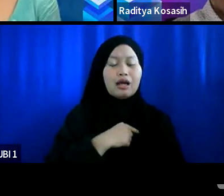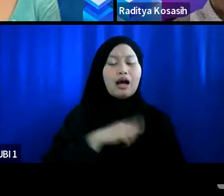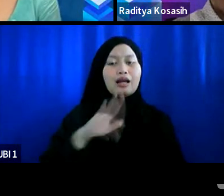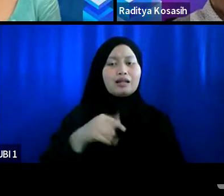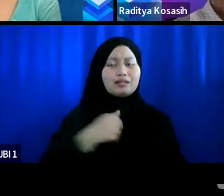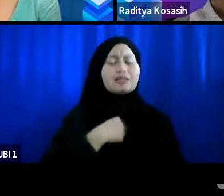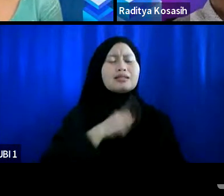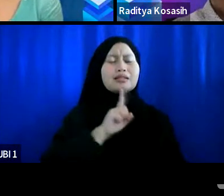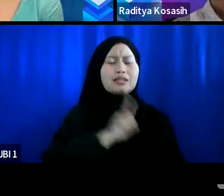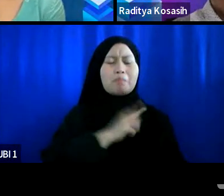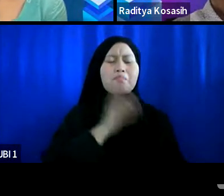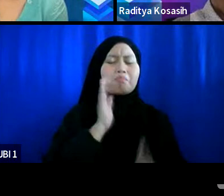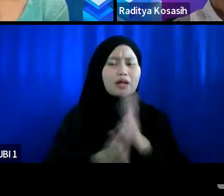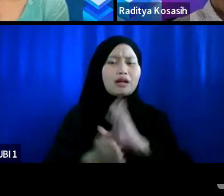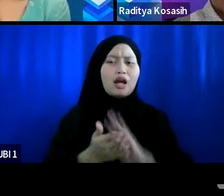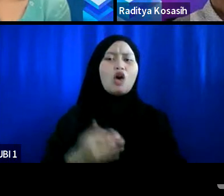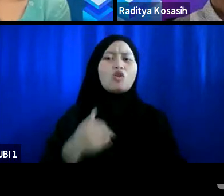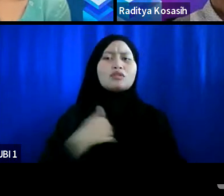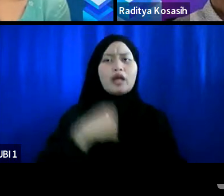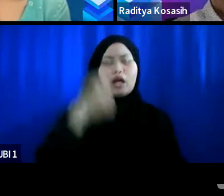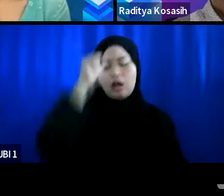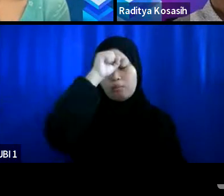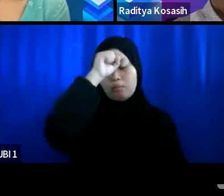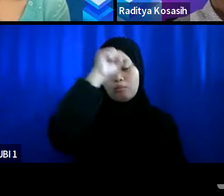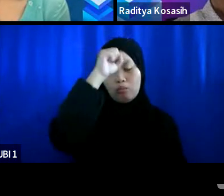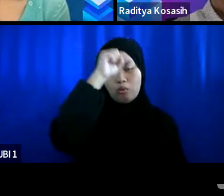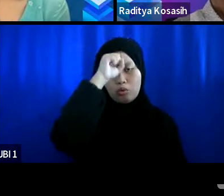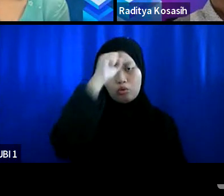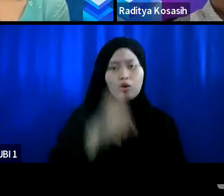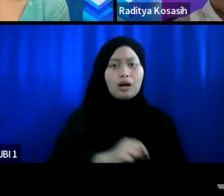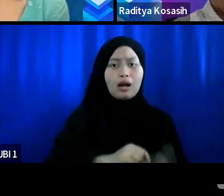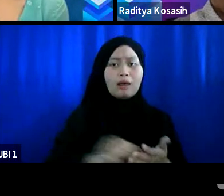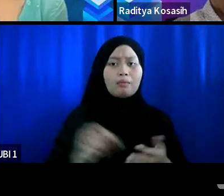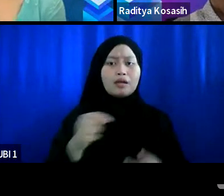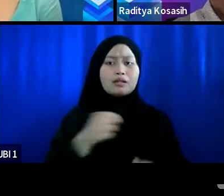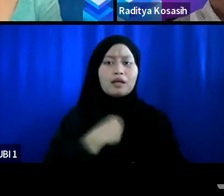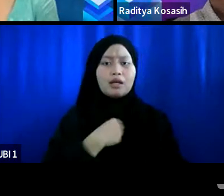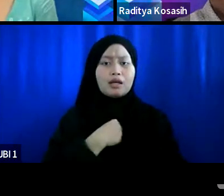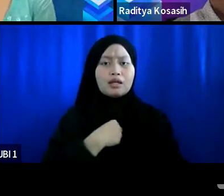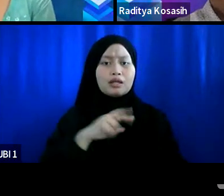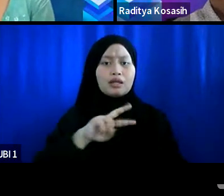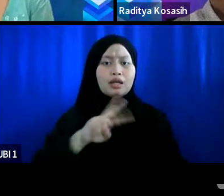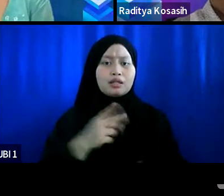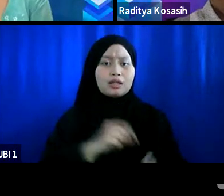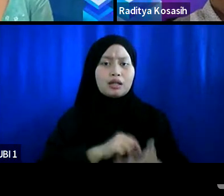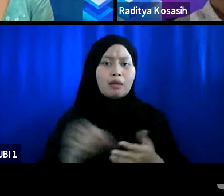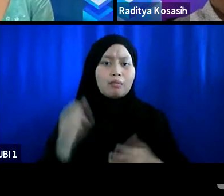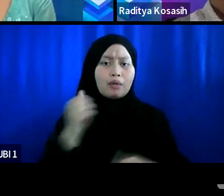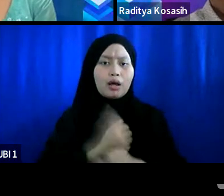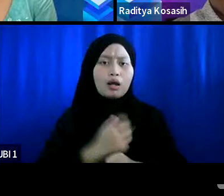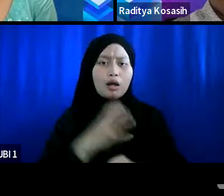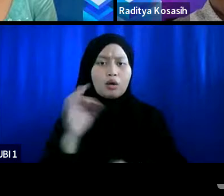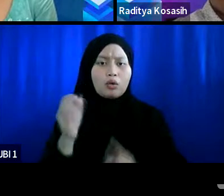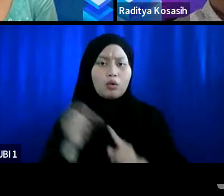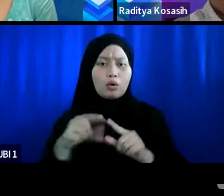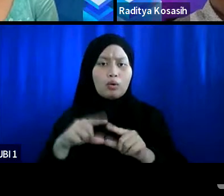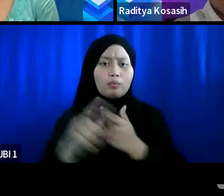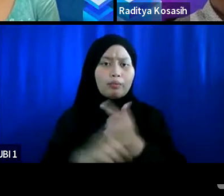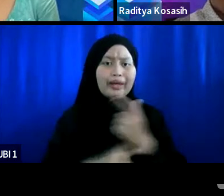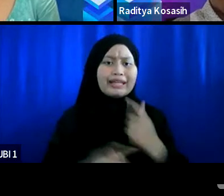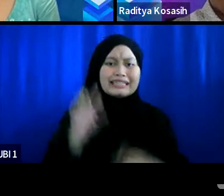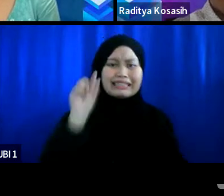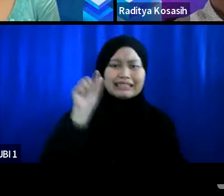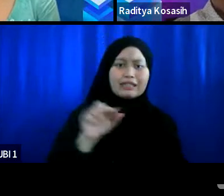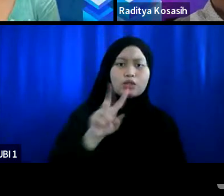ya uang mau itu diganti nama-nama grup Pangarep semoga begitu juara 1000 tampil